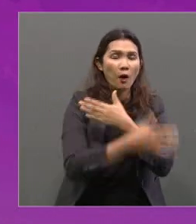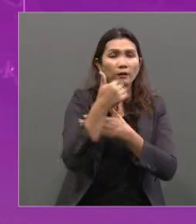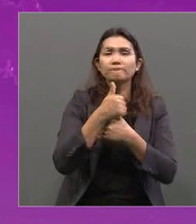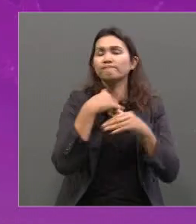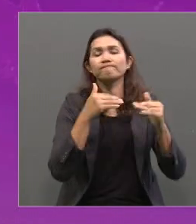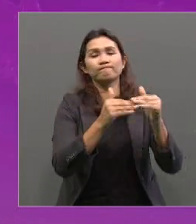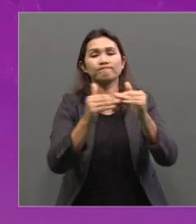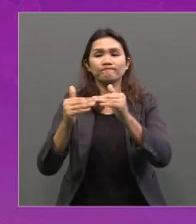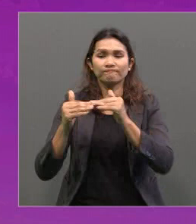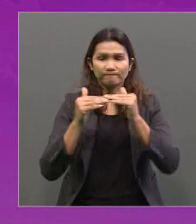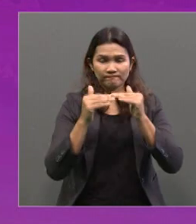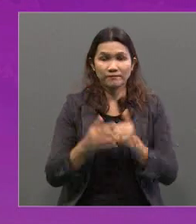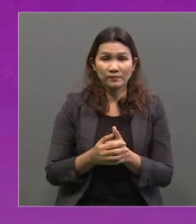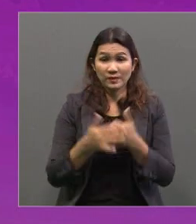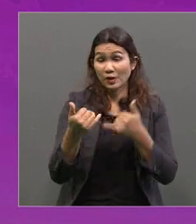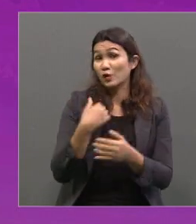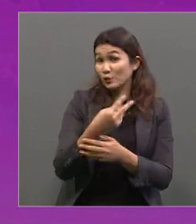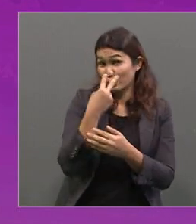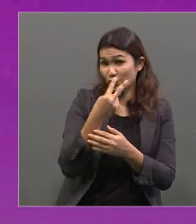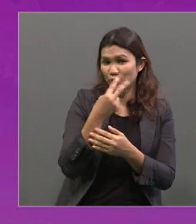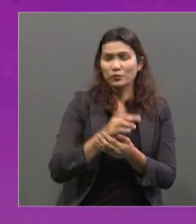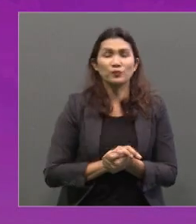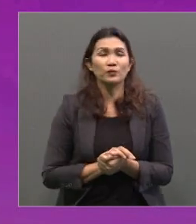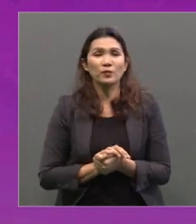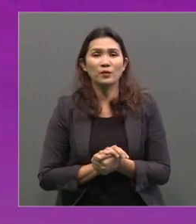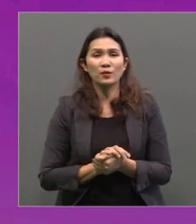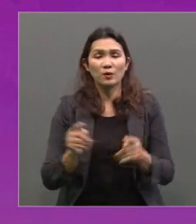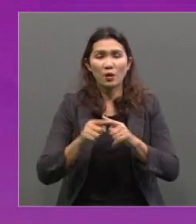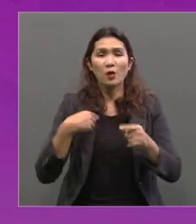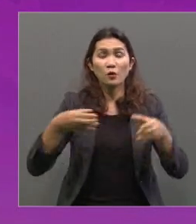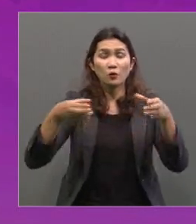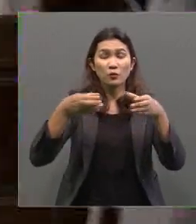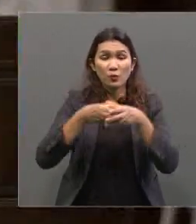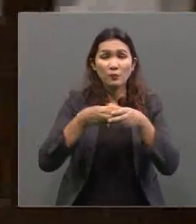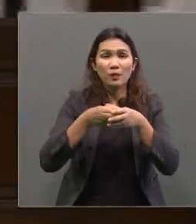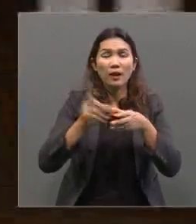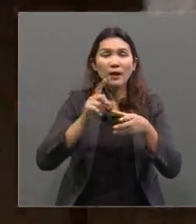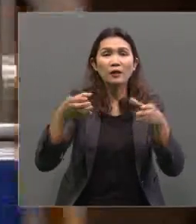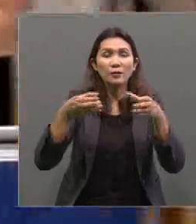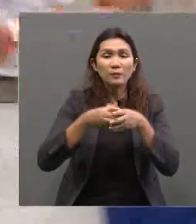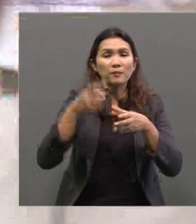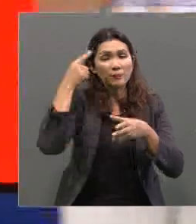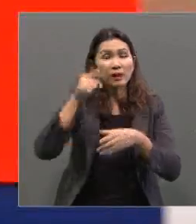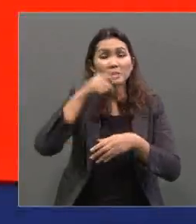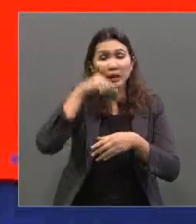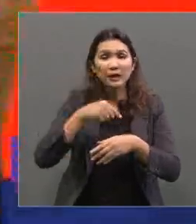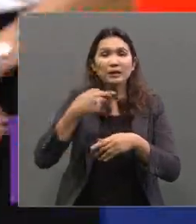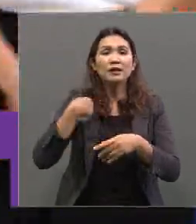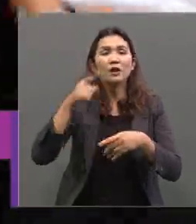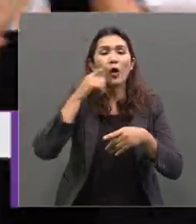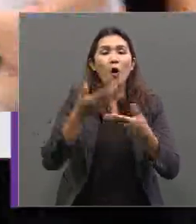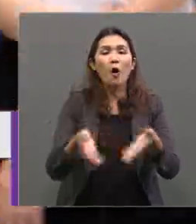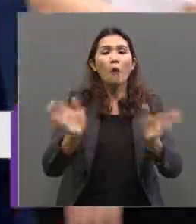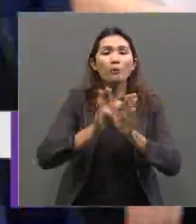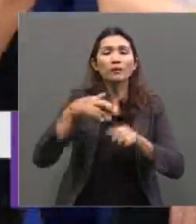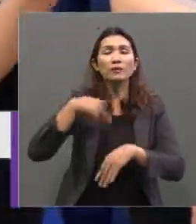ย่างเท่าเทียมและก็เหมาะสมอ้าวลองไปไล่เรียงกันดูครับเริ่มที่พรรคเพื่อไทยครับนางสาวแพทองธารชินวัตรหัวหน้าครอบครัวเพื่อไท